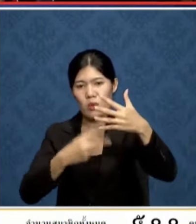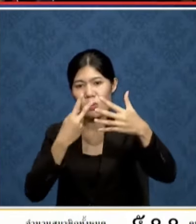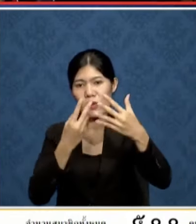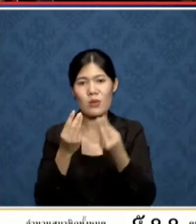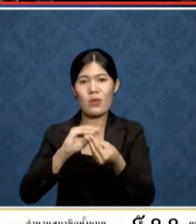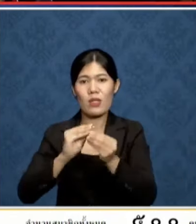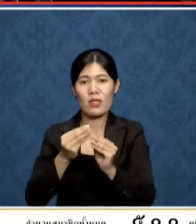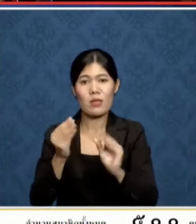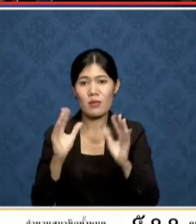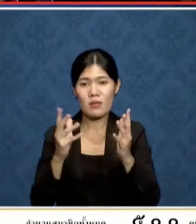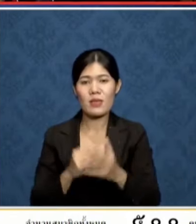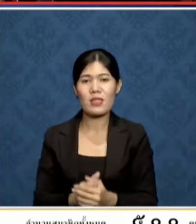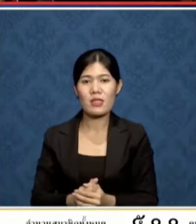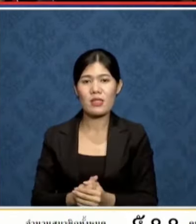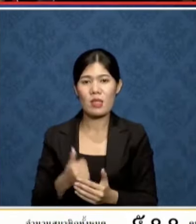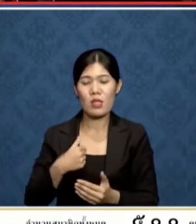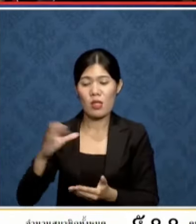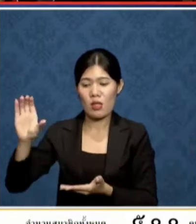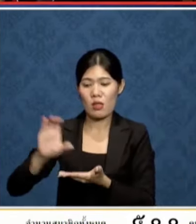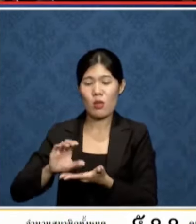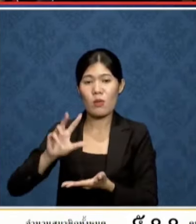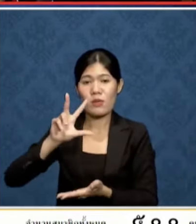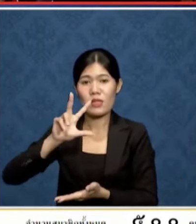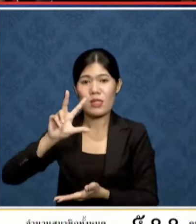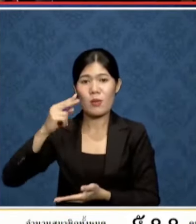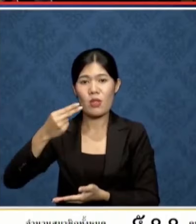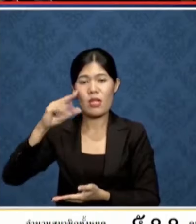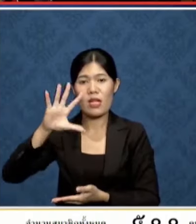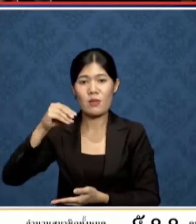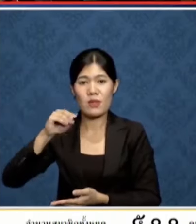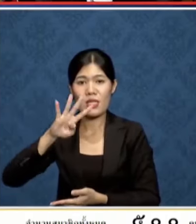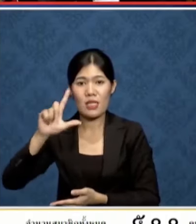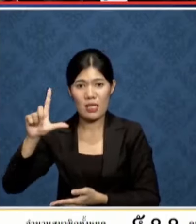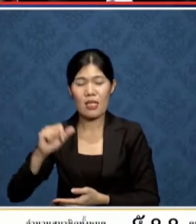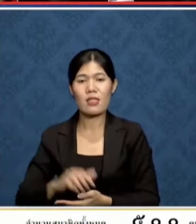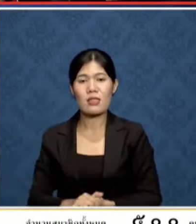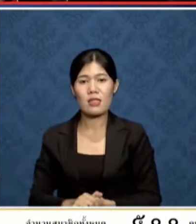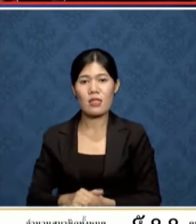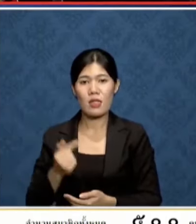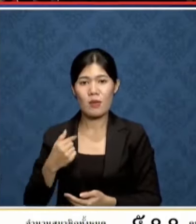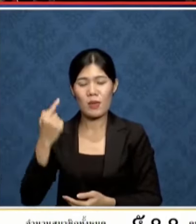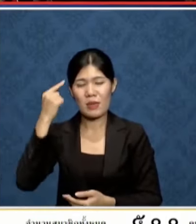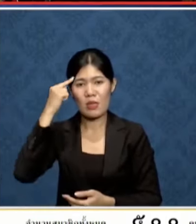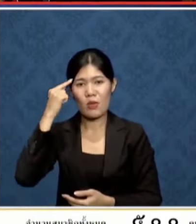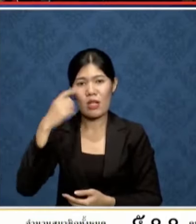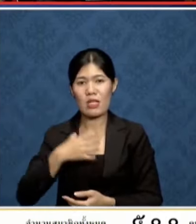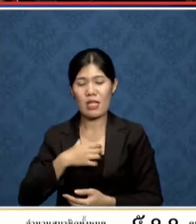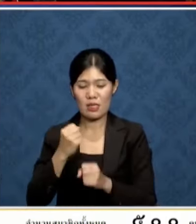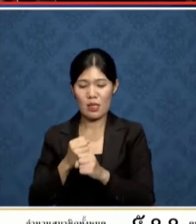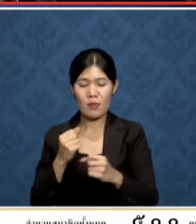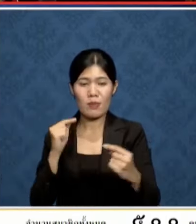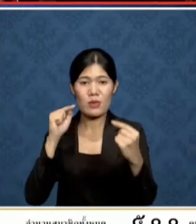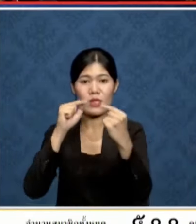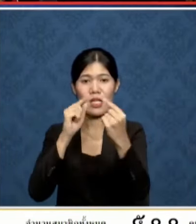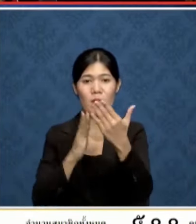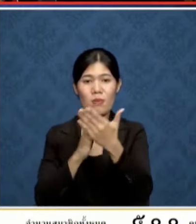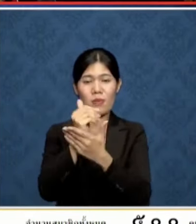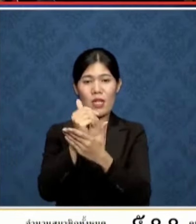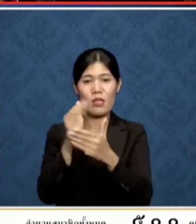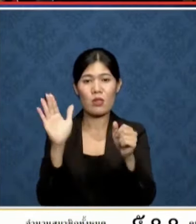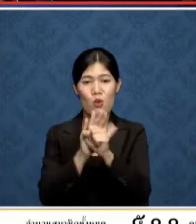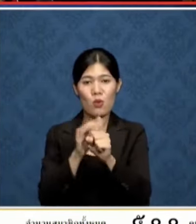68กรมสวัสดิ์ของงบมาทั้งสิ้น354ล้านบาทครับซึ่งต่อให้อนุมานเลยนะครับว่าทำตามเป้าหมายได้ครบเนี่ยจะดู